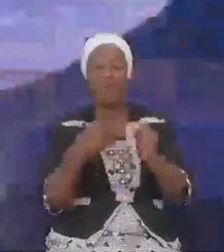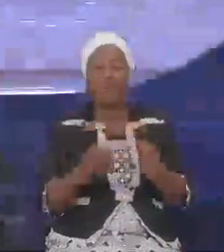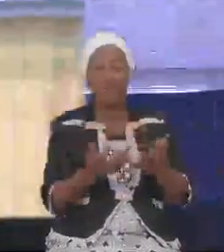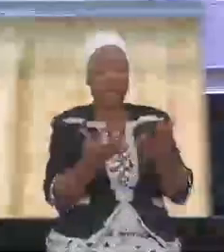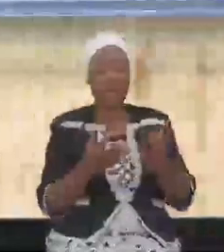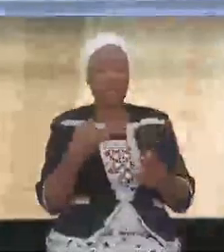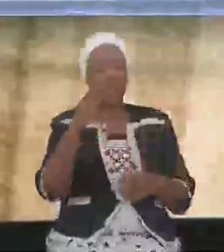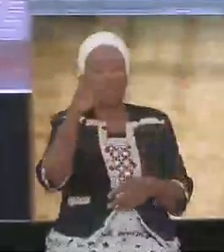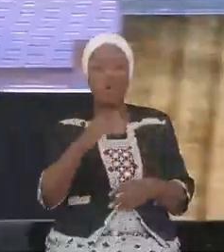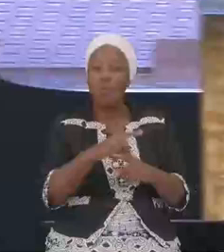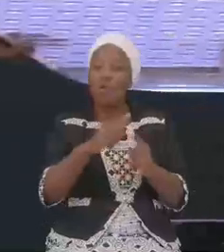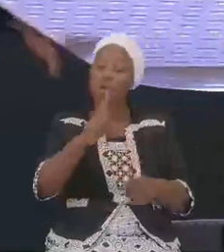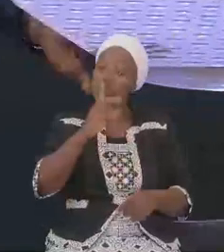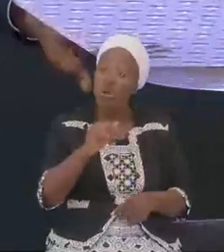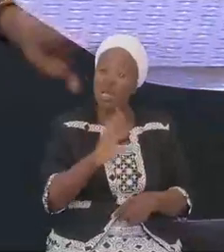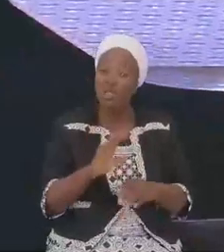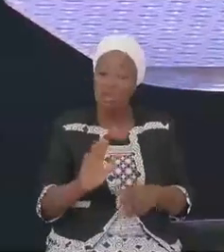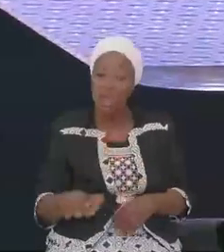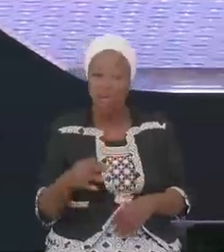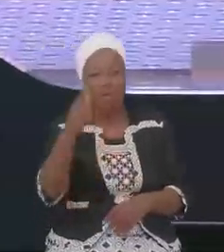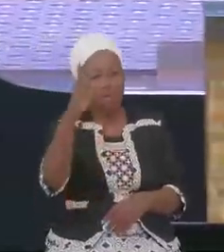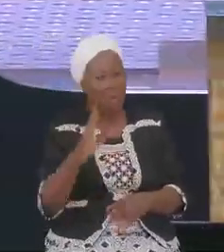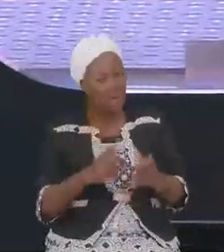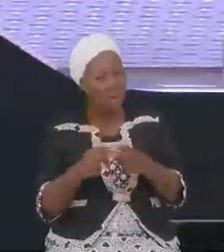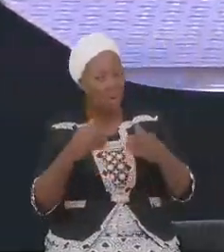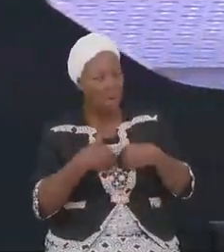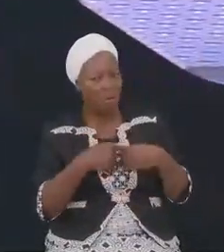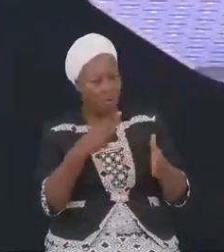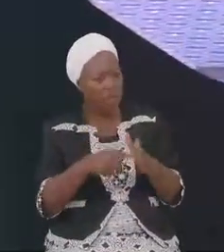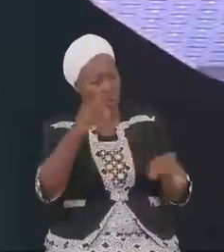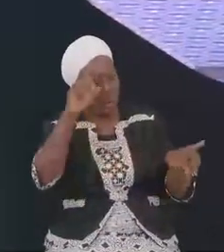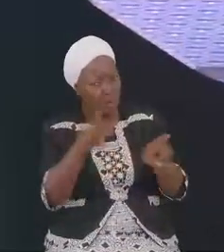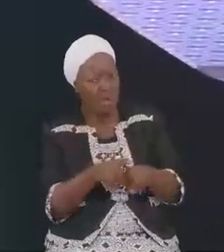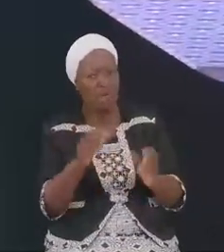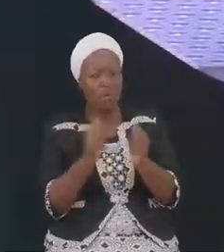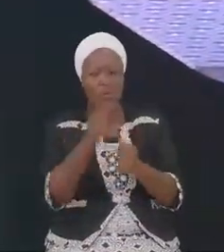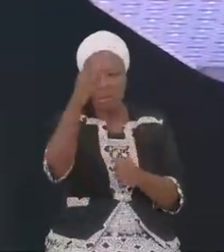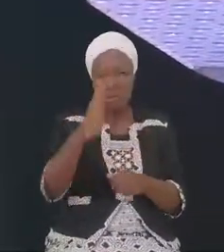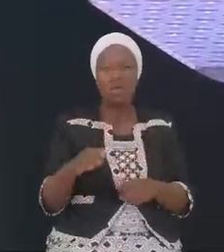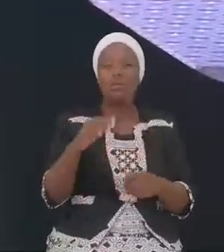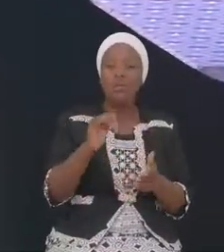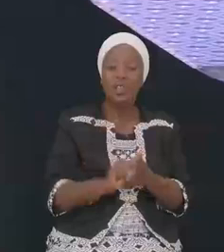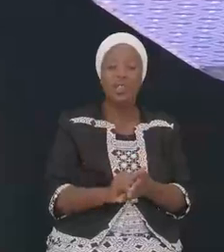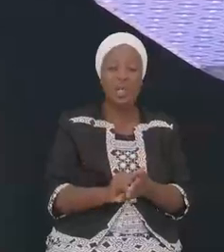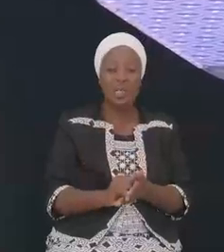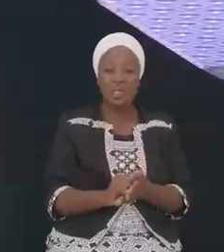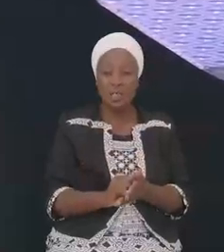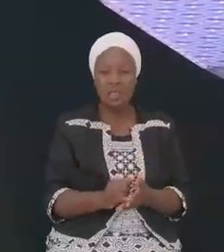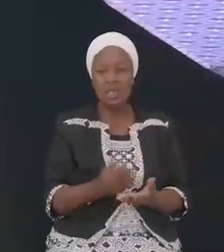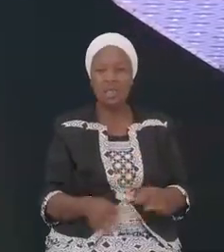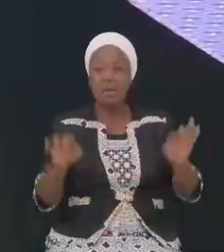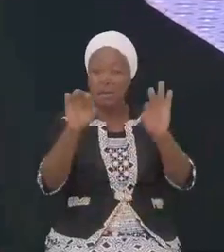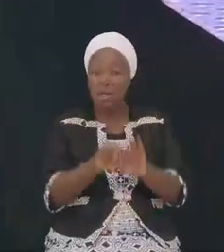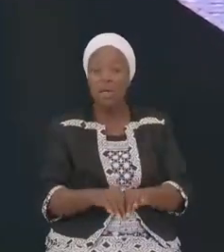avec les exigences de Dieu. Si tu es réellement enfant de Dieu, tu as fait alliance avec Dieu. Oui, les provisions de